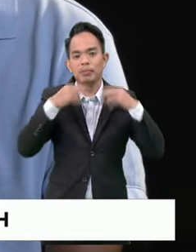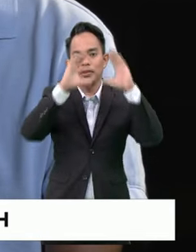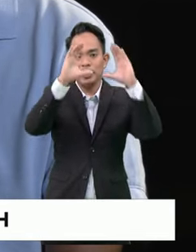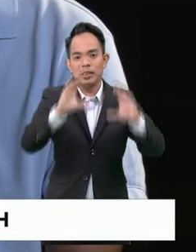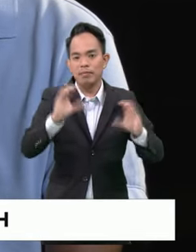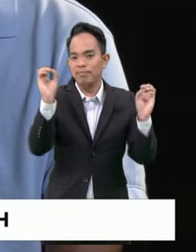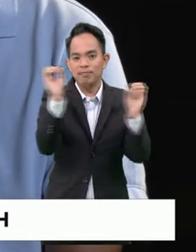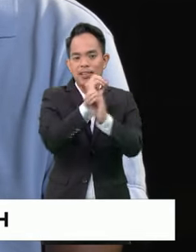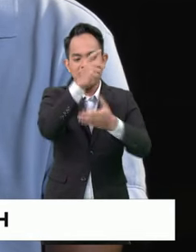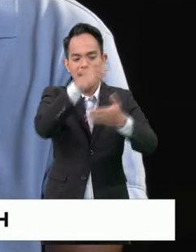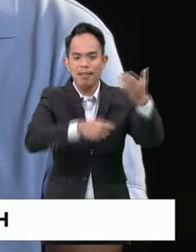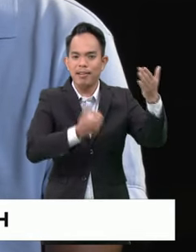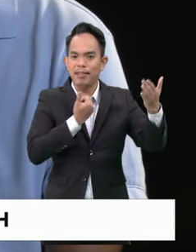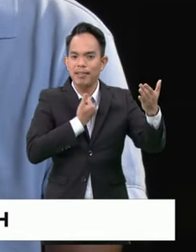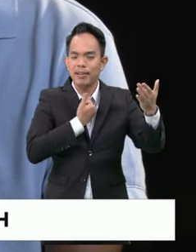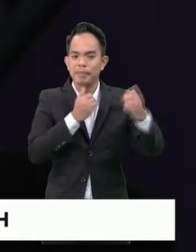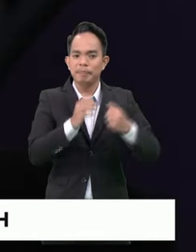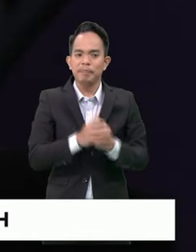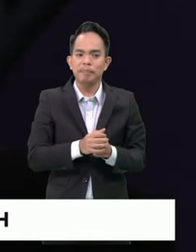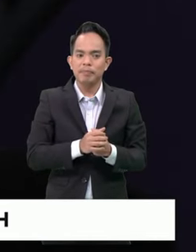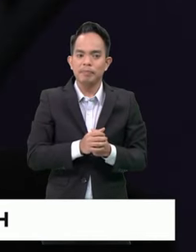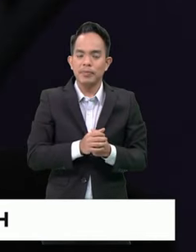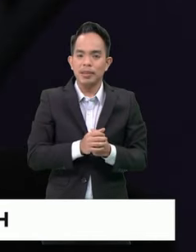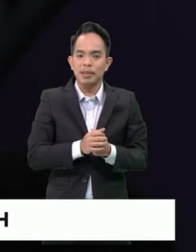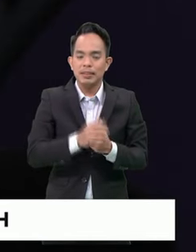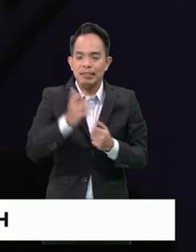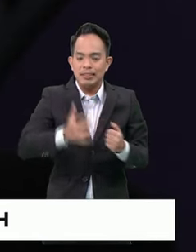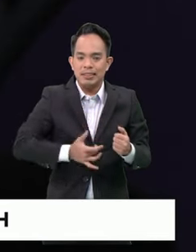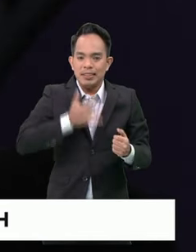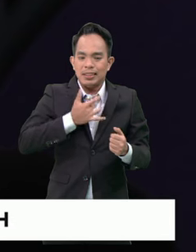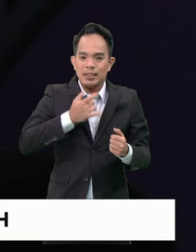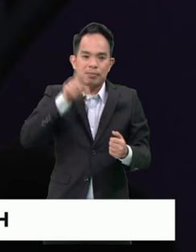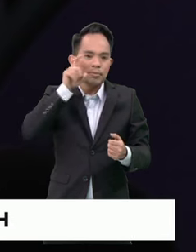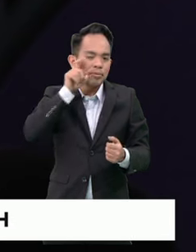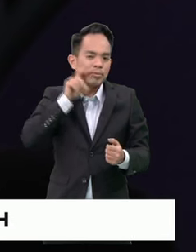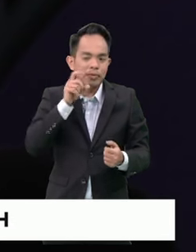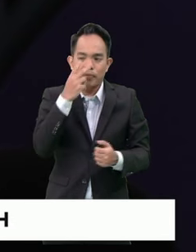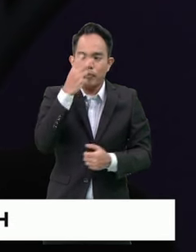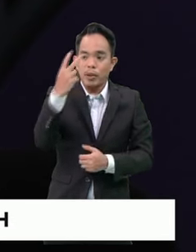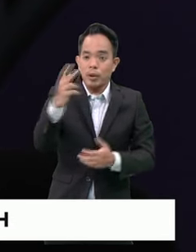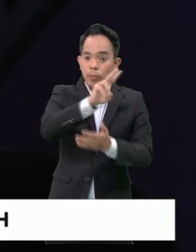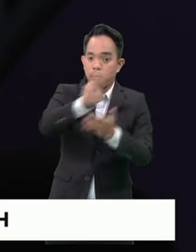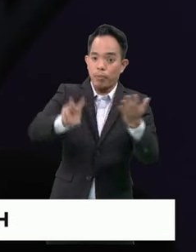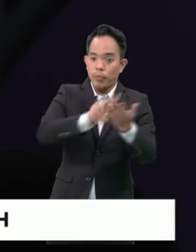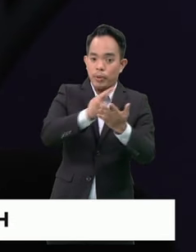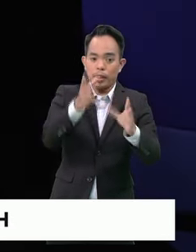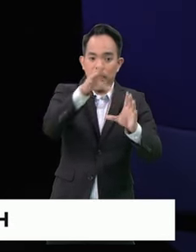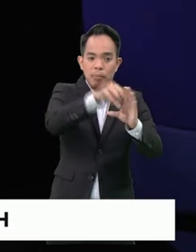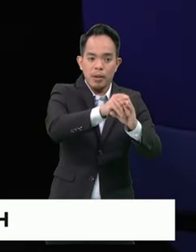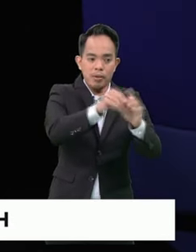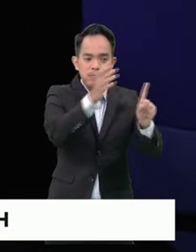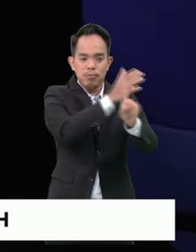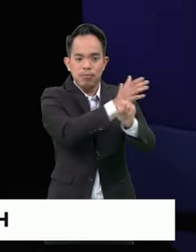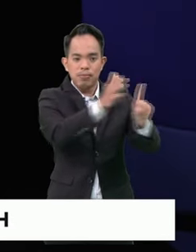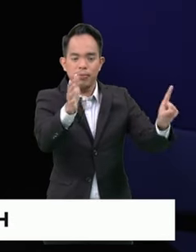Eddie, penjual aktif kandungan di dark side, mengakui ketagihan pornografi membawanya ke dunia hitam itu.